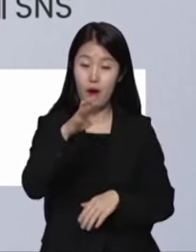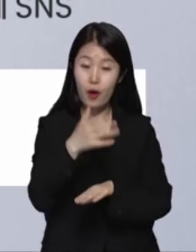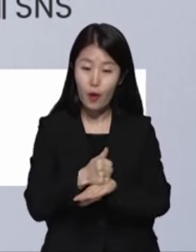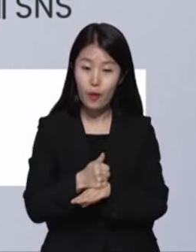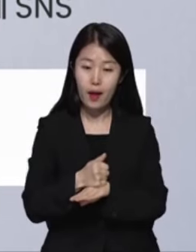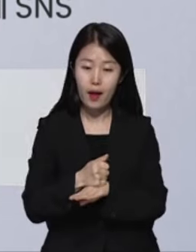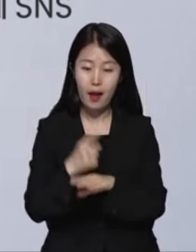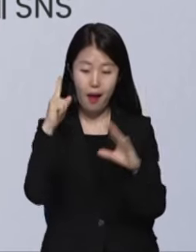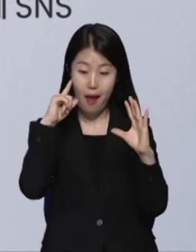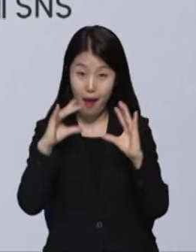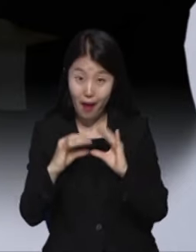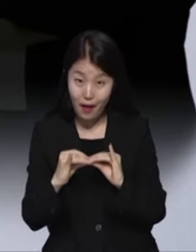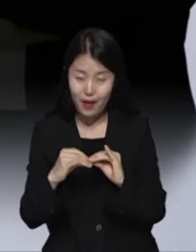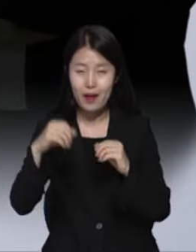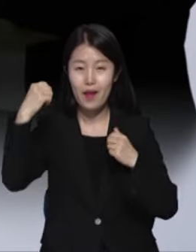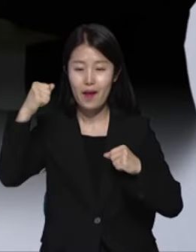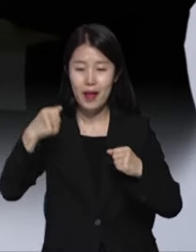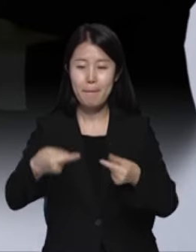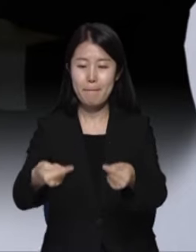명도 동참했습니다.